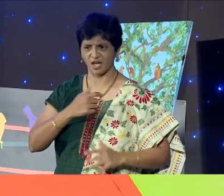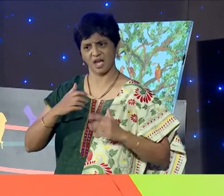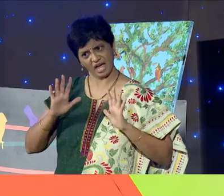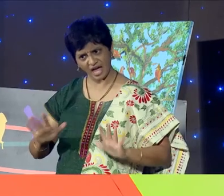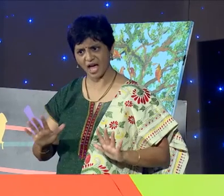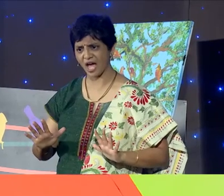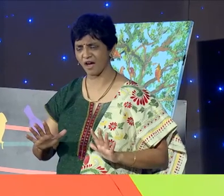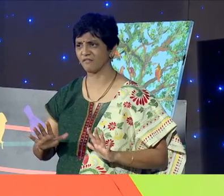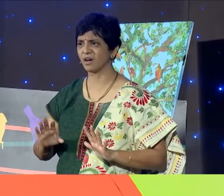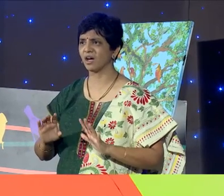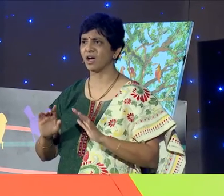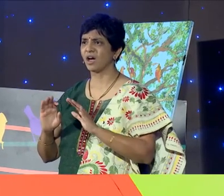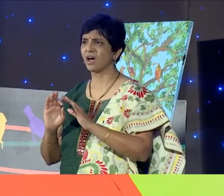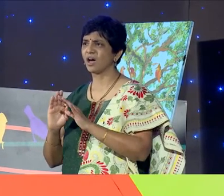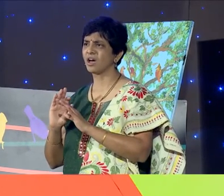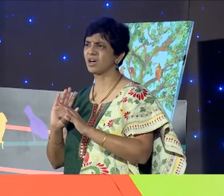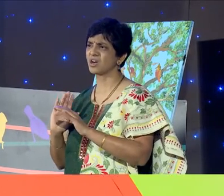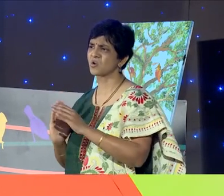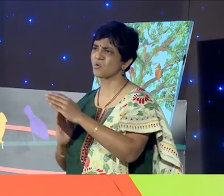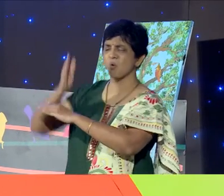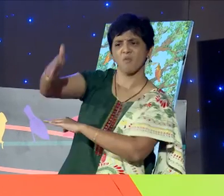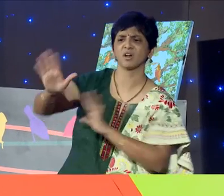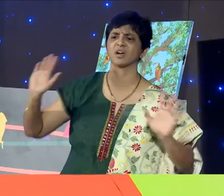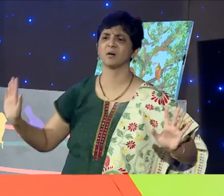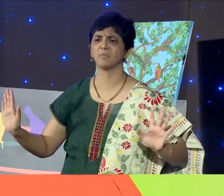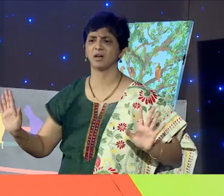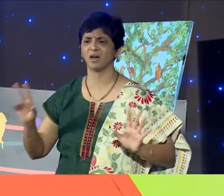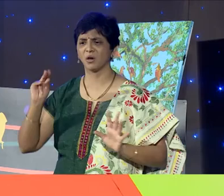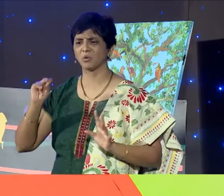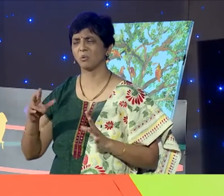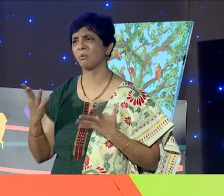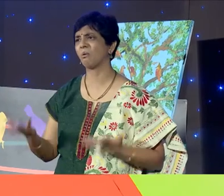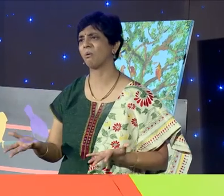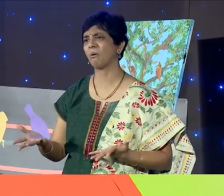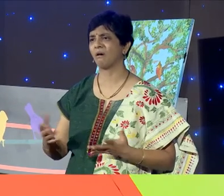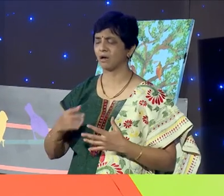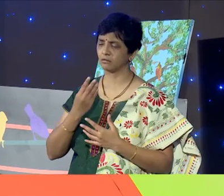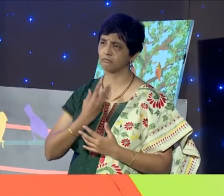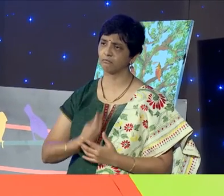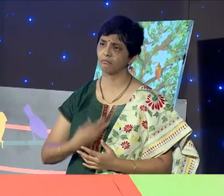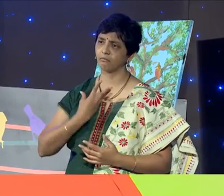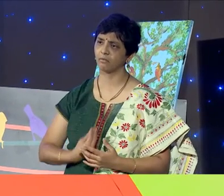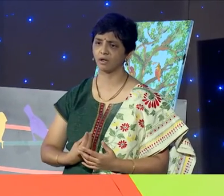आगे बढ़ें, ये डिप्रेशन हताशा से बाहर निकलें। और उन दोस्तों को मैं इतना जरूर कहना चाहूंगा कि